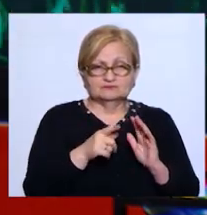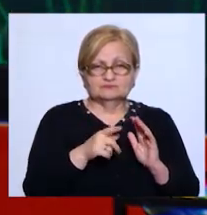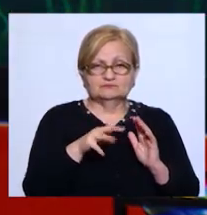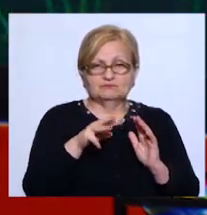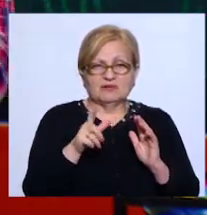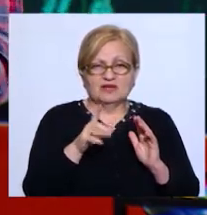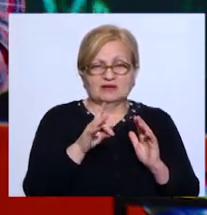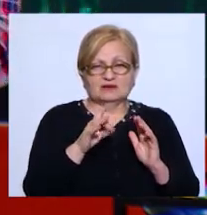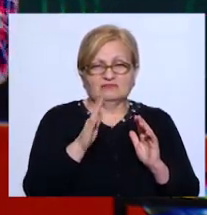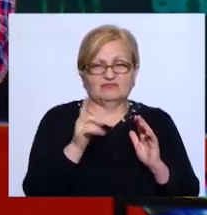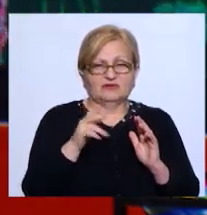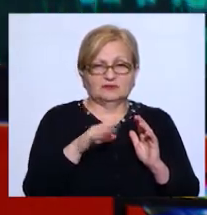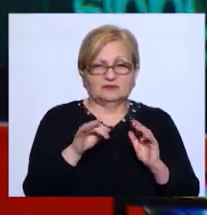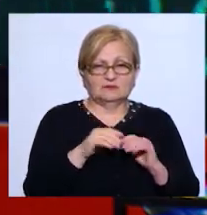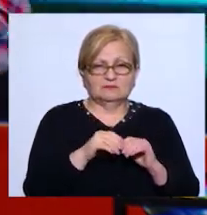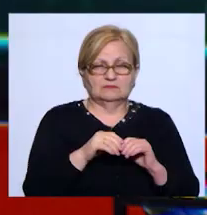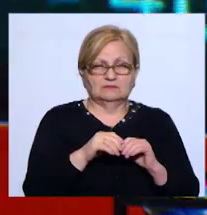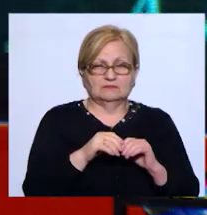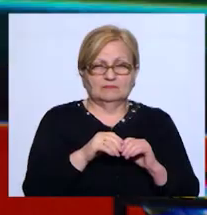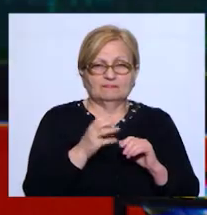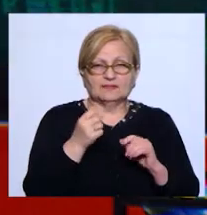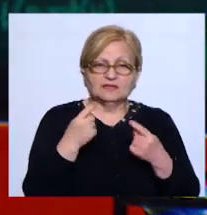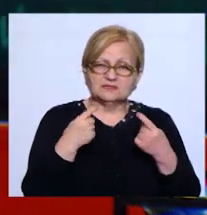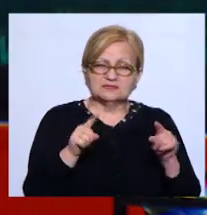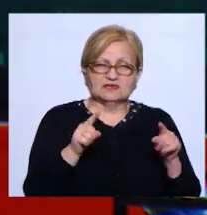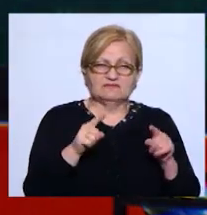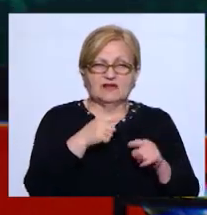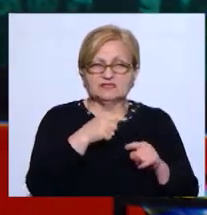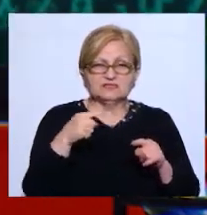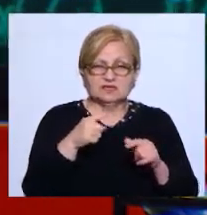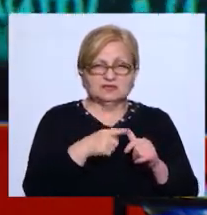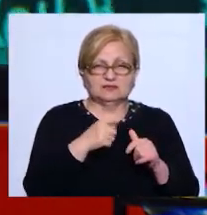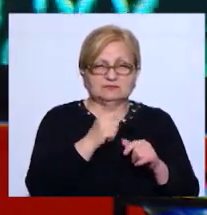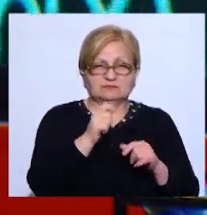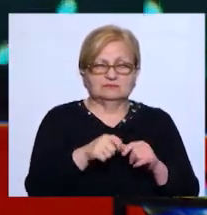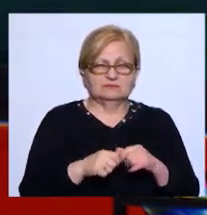ამიტომ მერვედი. მოდი სხვა წილადებიც დავასახელოთ.